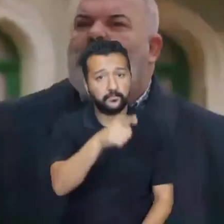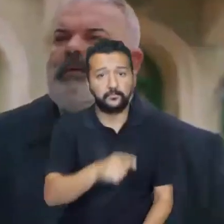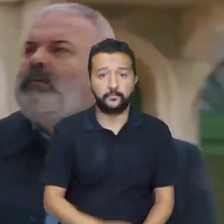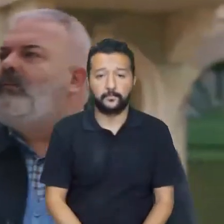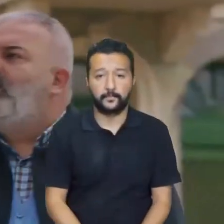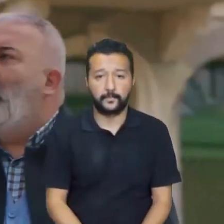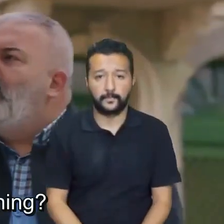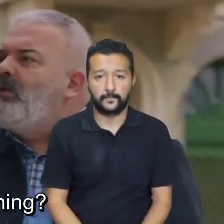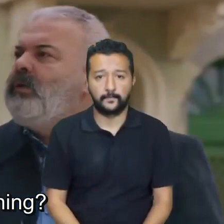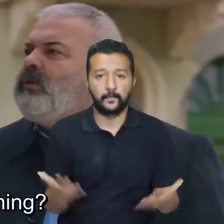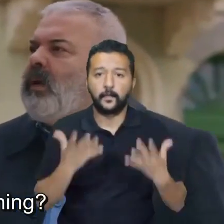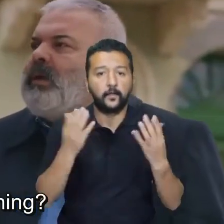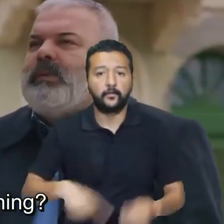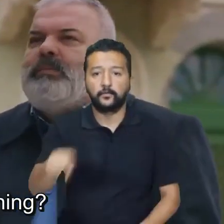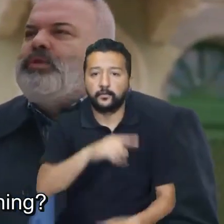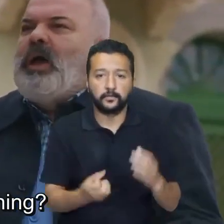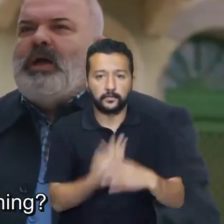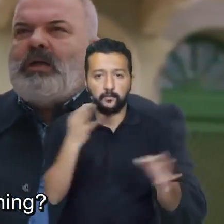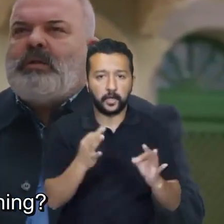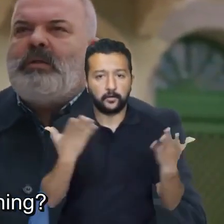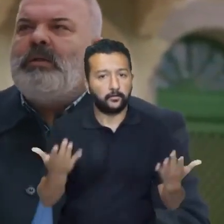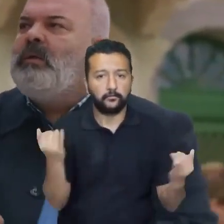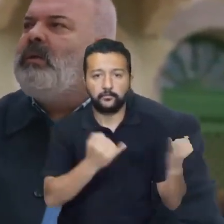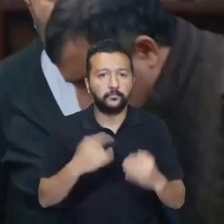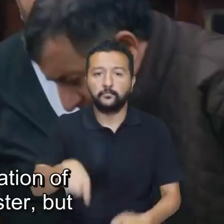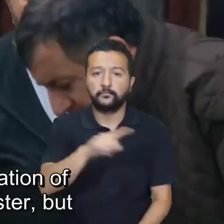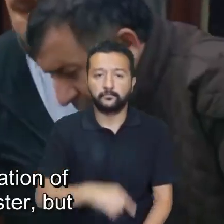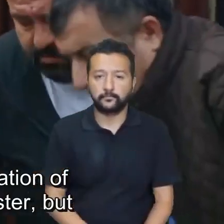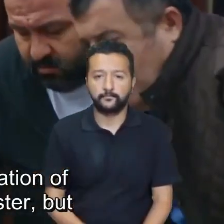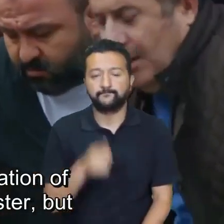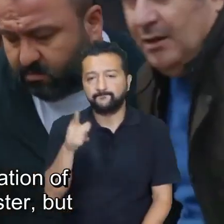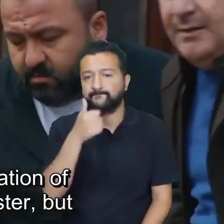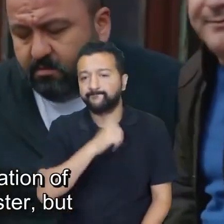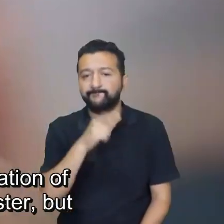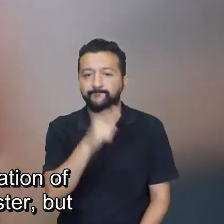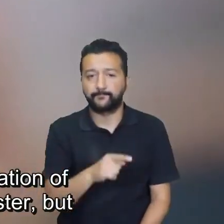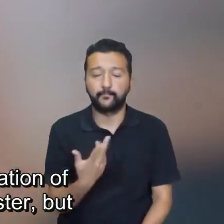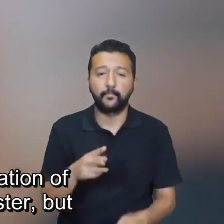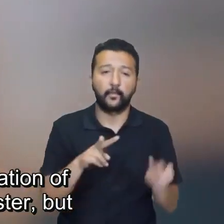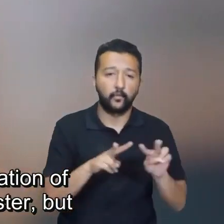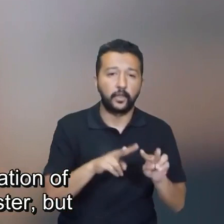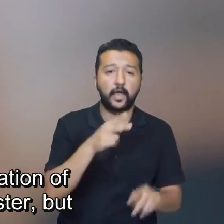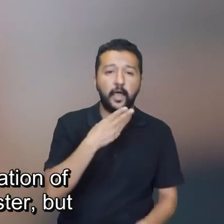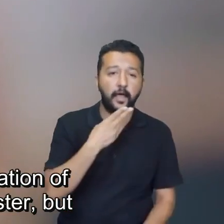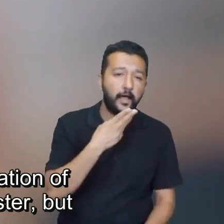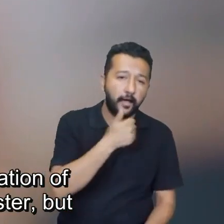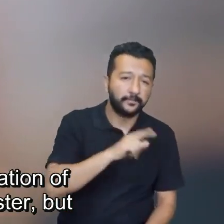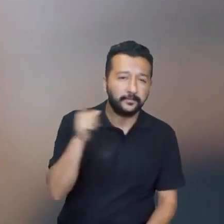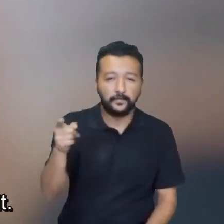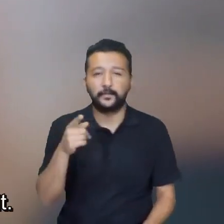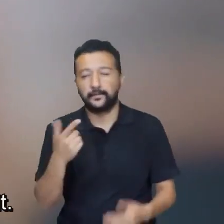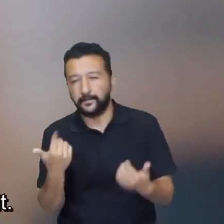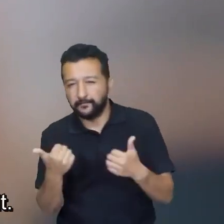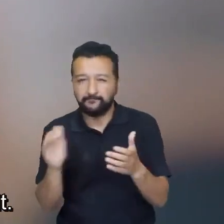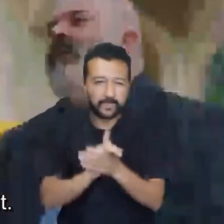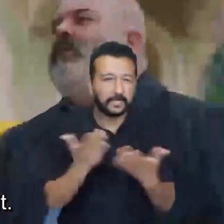olur. Hayırdır? Sabah sabah bu ne hararet? Şey abi bu... Münir babayla Adile ablanın barışma işini çözemedik